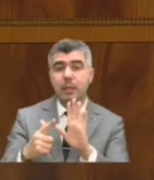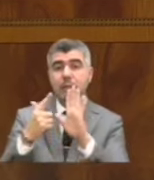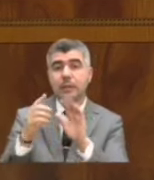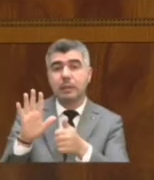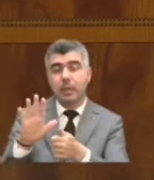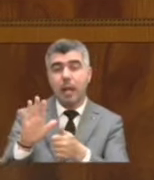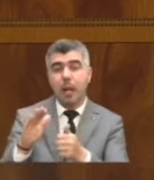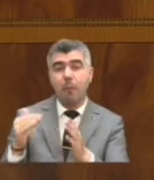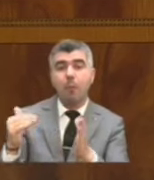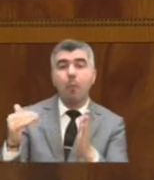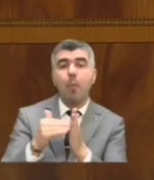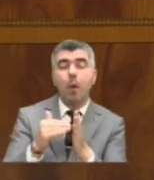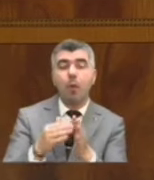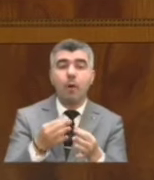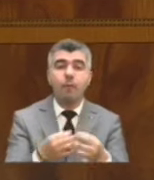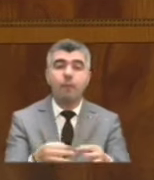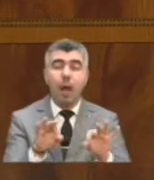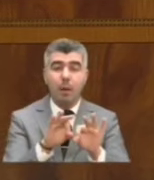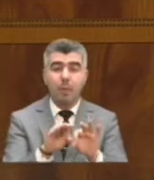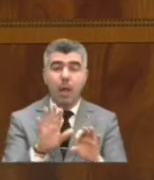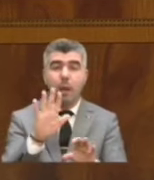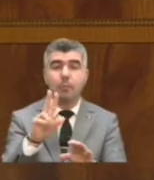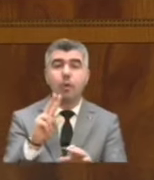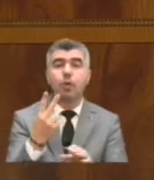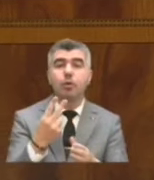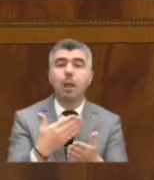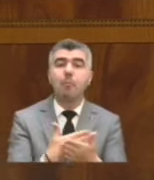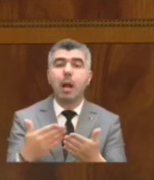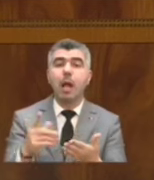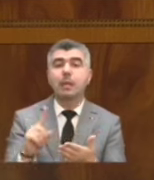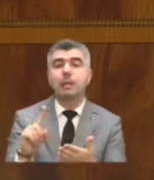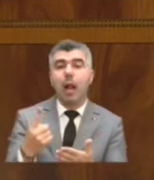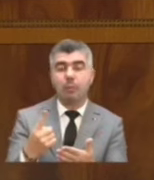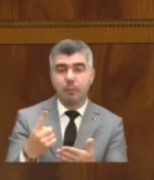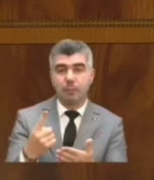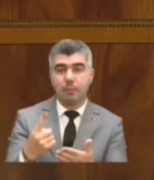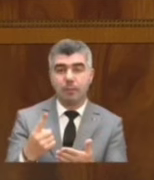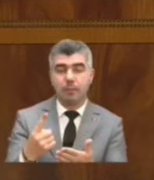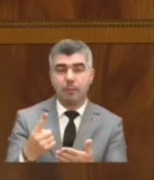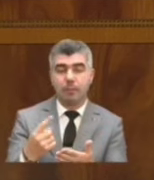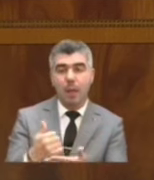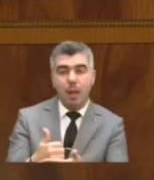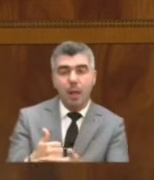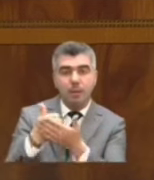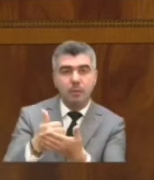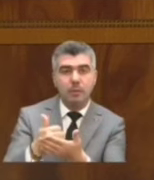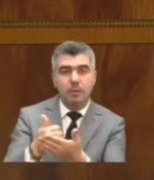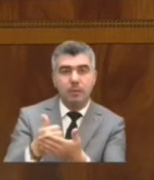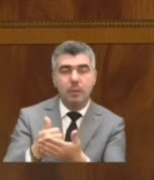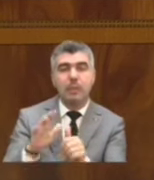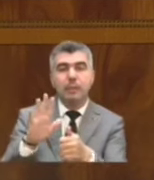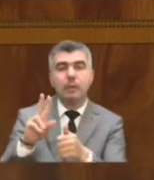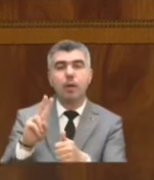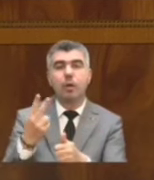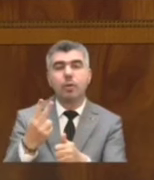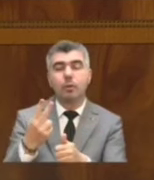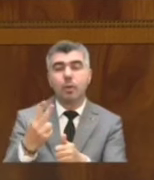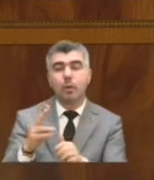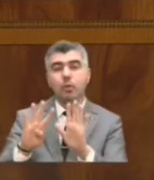الناس غادي توصلوا هذه السنة ب 25 مليار تاع الدرهم، وغادي يمشيوا في السنة 26